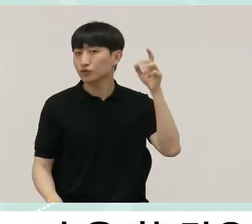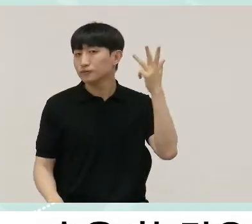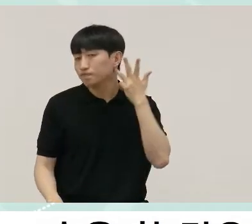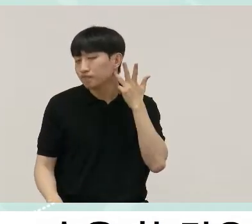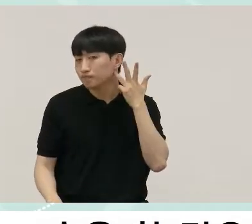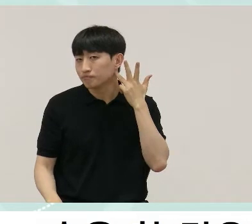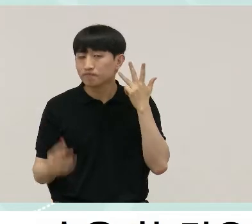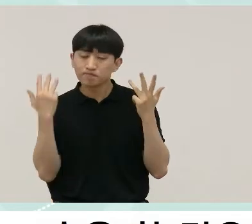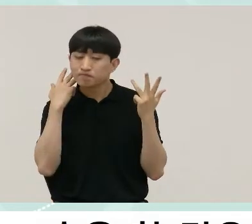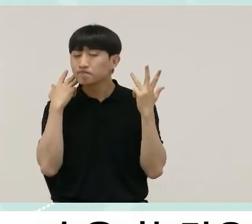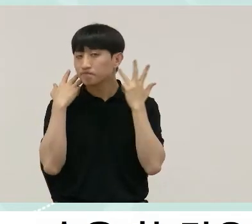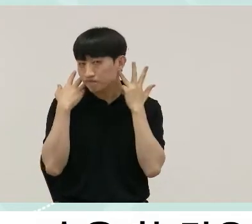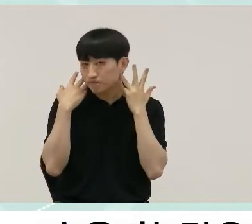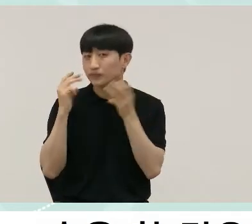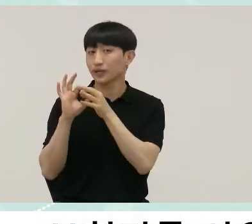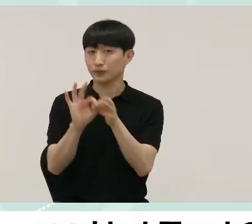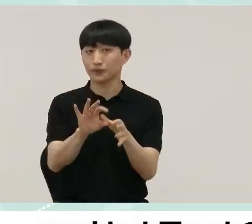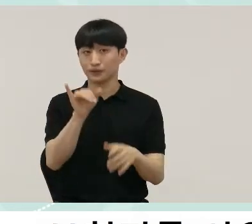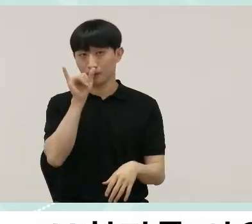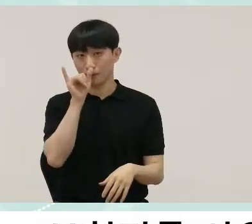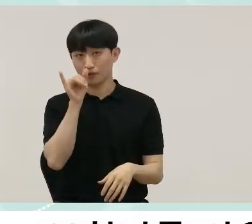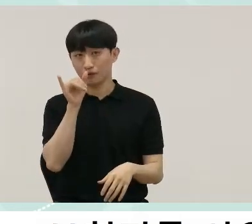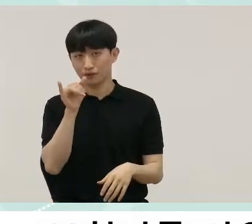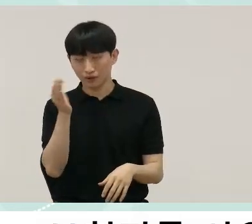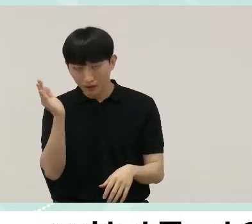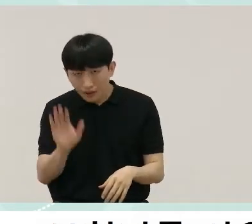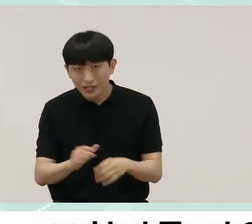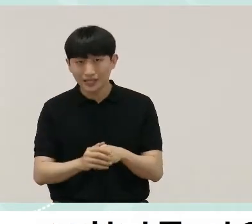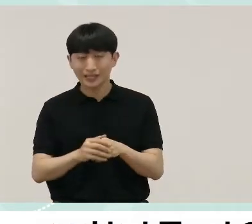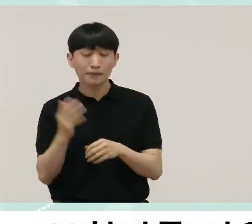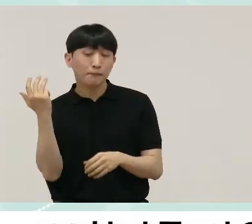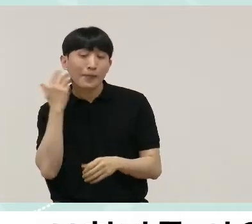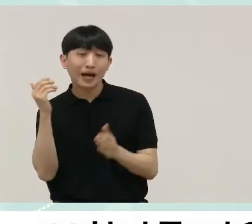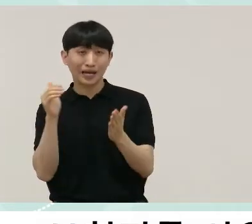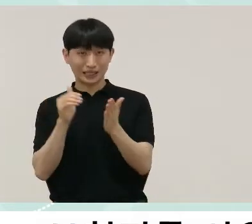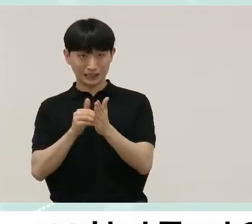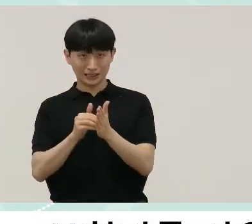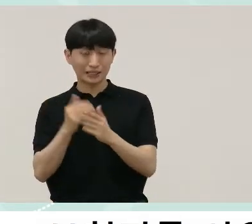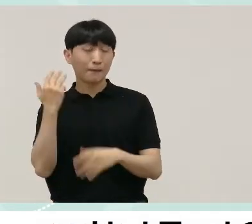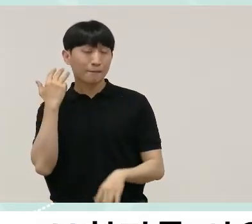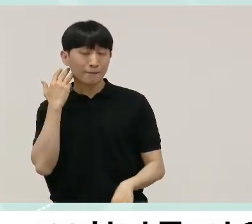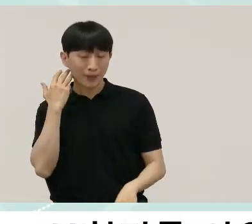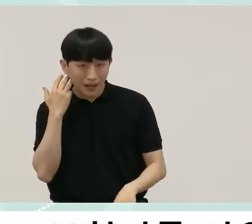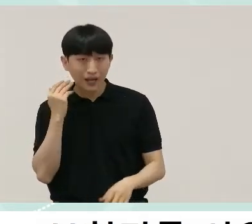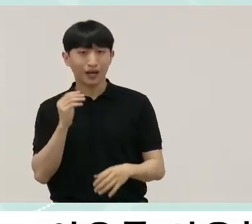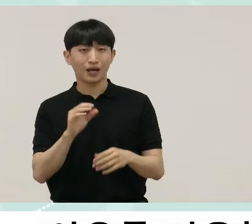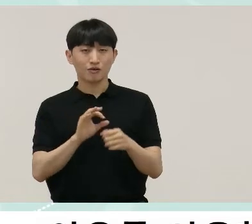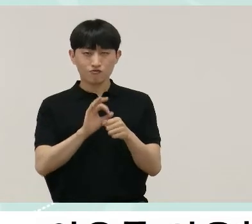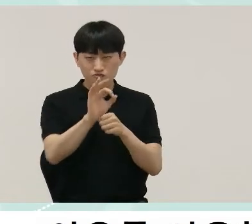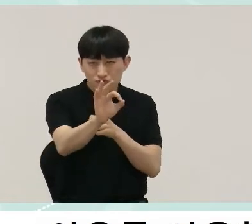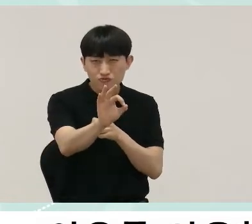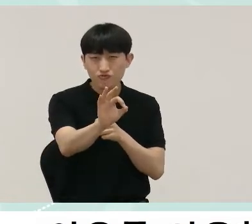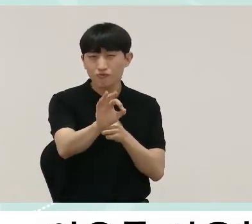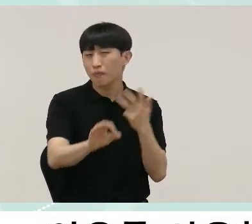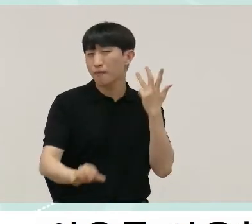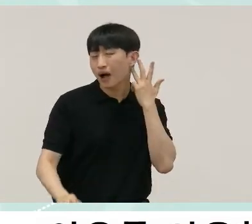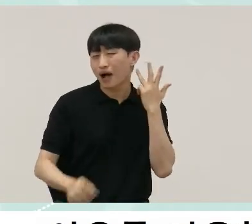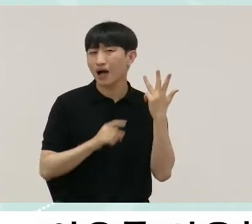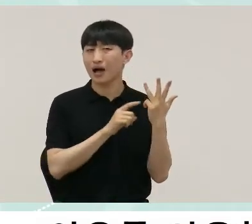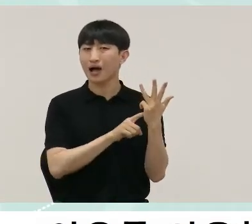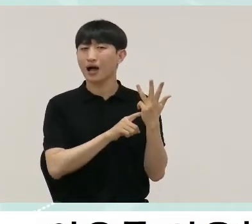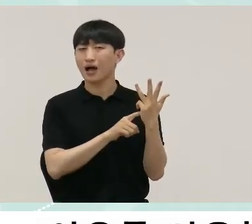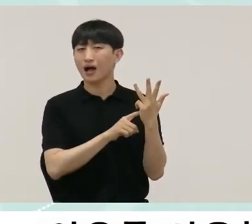인공호흡을 사용했습니다. 하지만 10년이 지나서 두 번째 인공호흡을 사용하면 13명 중에